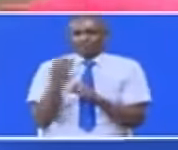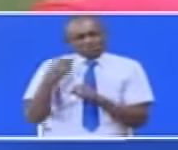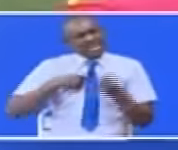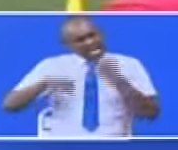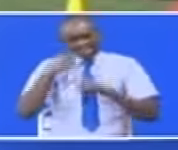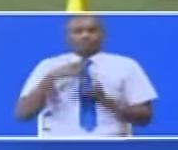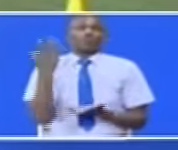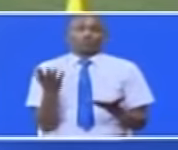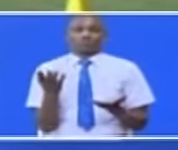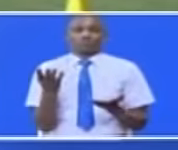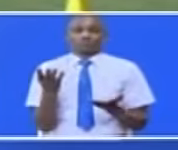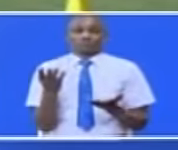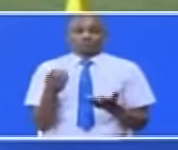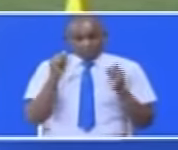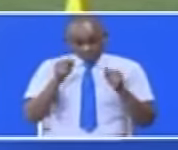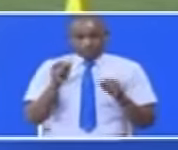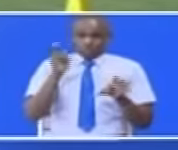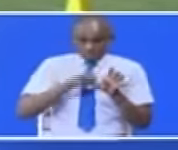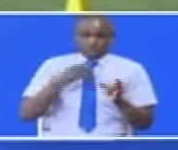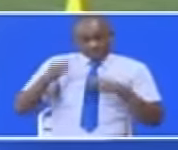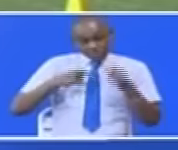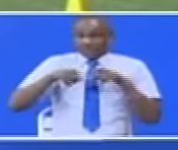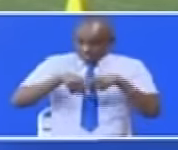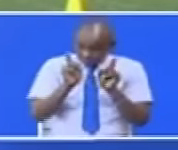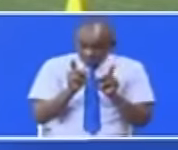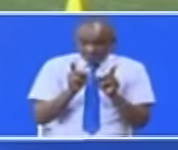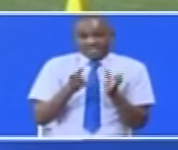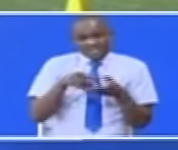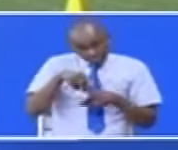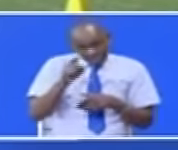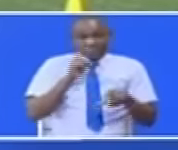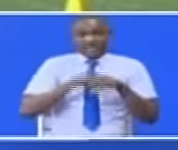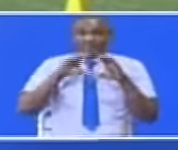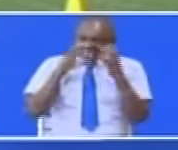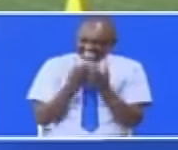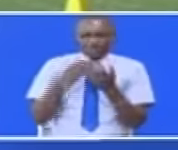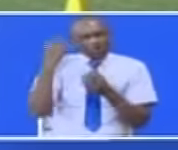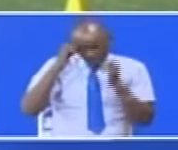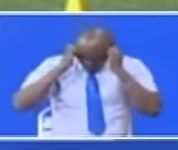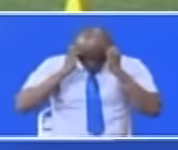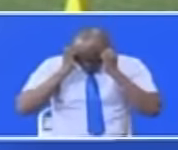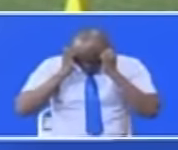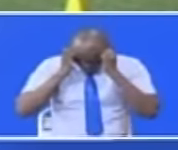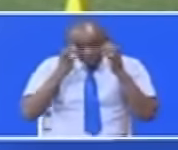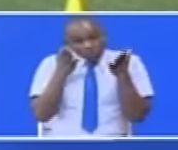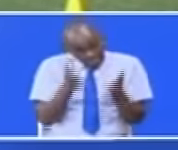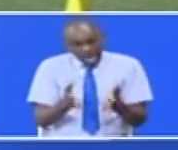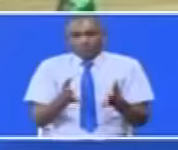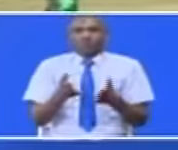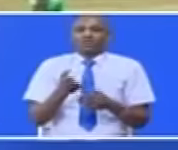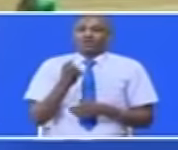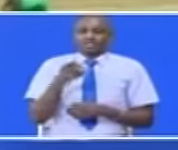active and at least enjoy themselves, because when they are in class throughout they may get